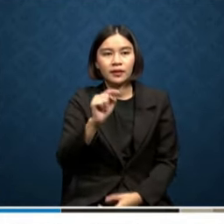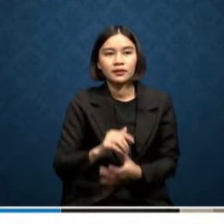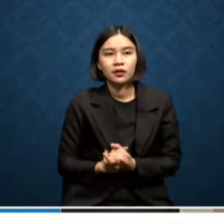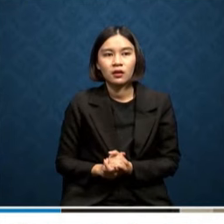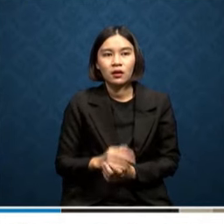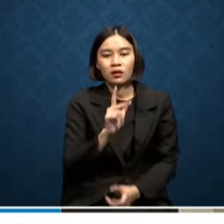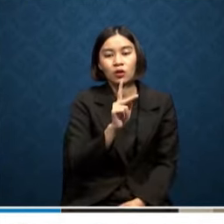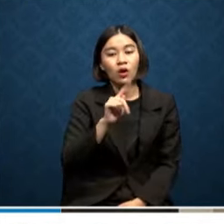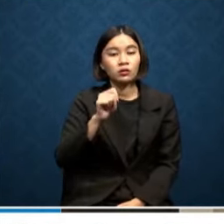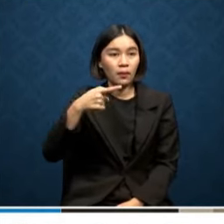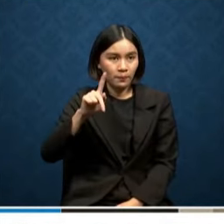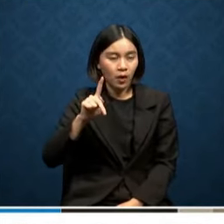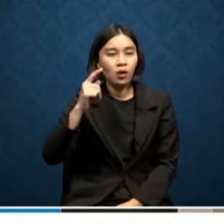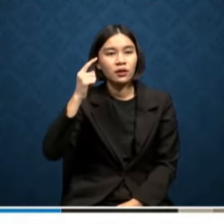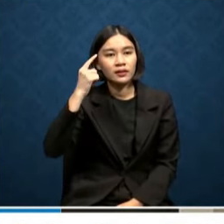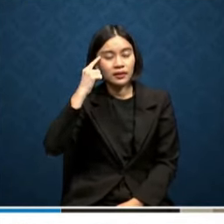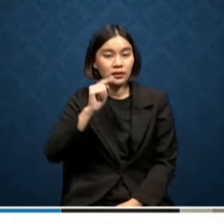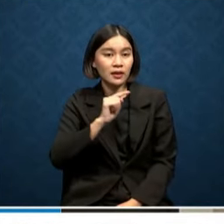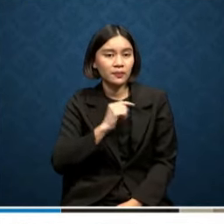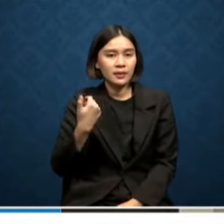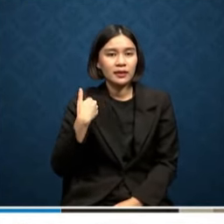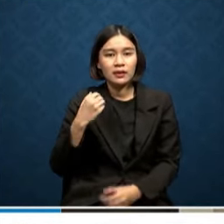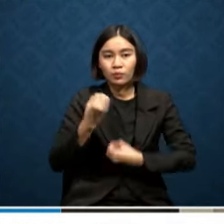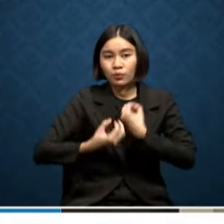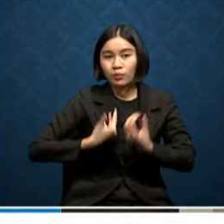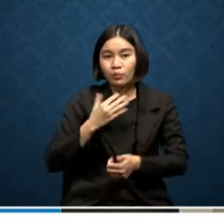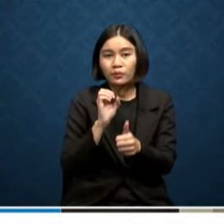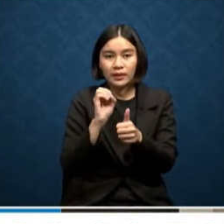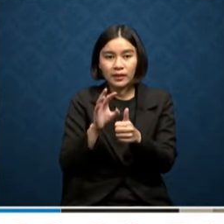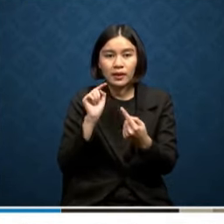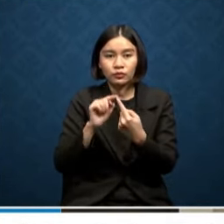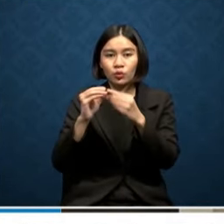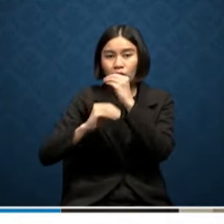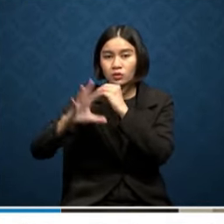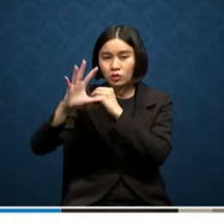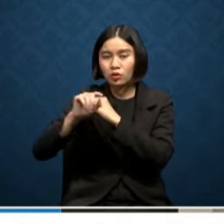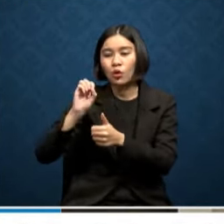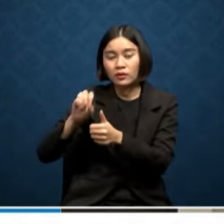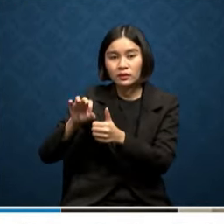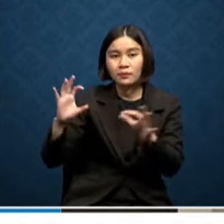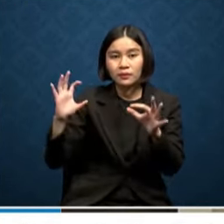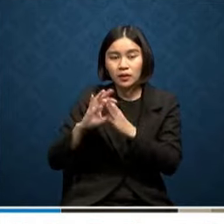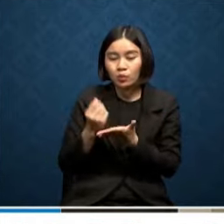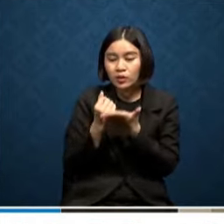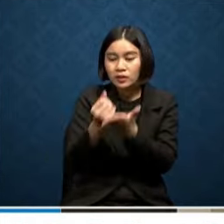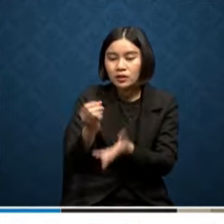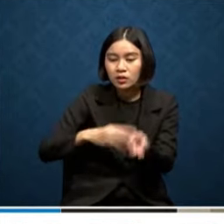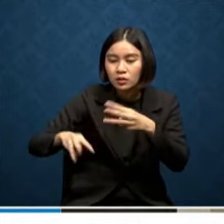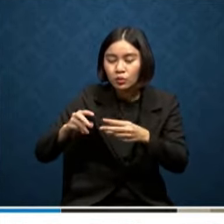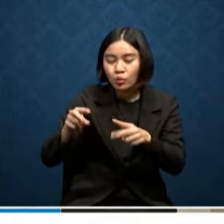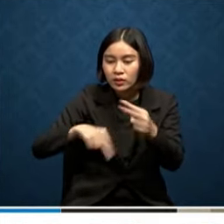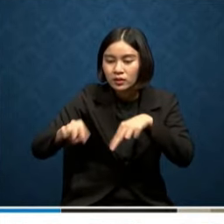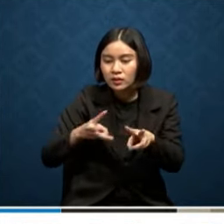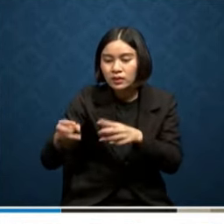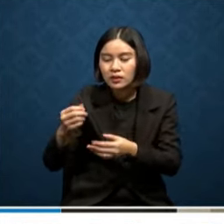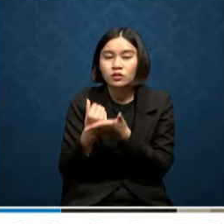ากตป.เองเนี่ยก็น่าที่จะมีข้อเสนอแนะนะคะต่อกสทช.ในเรื่องของการเยียวยาเช่นการนำ